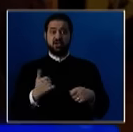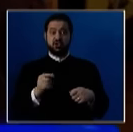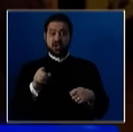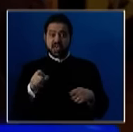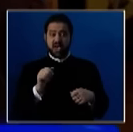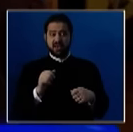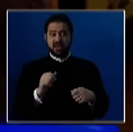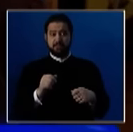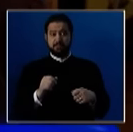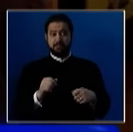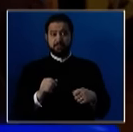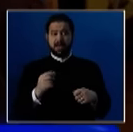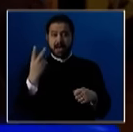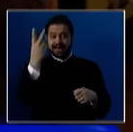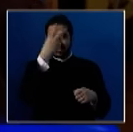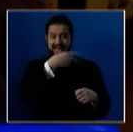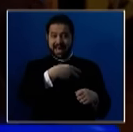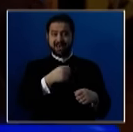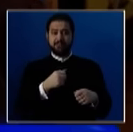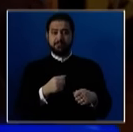și ei de asemenea înțeleg